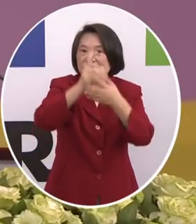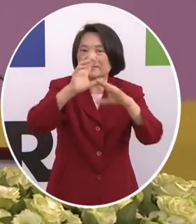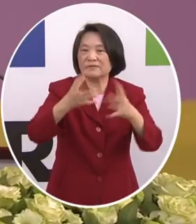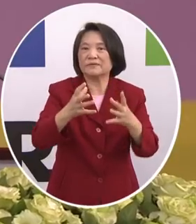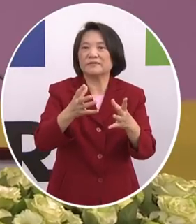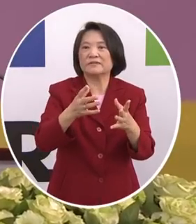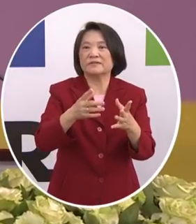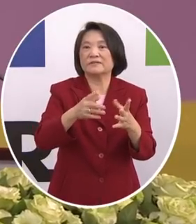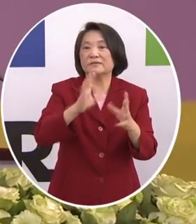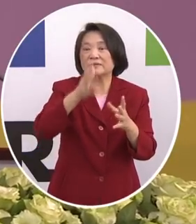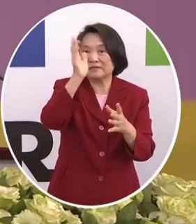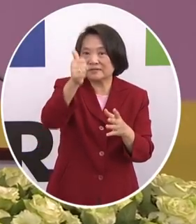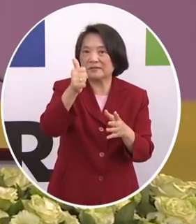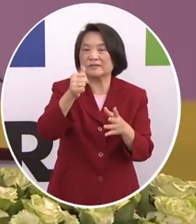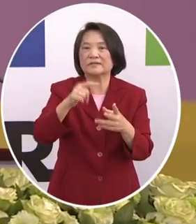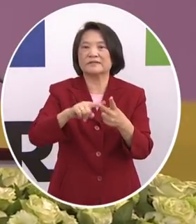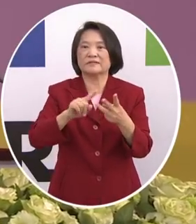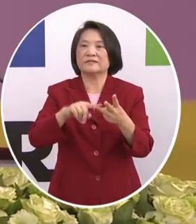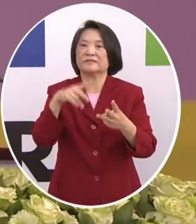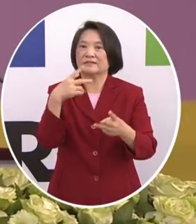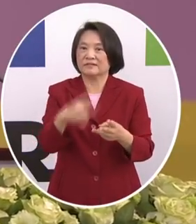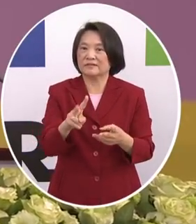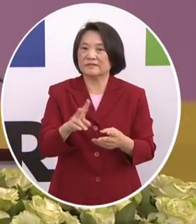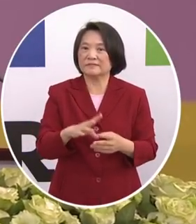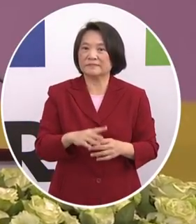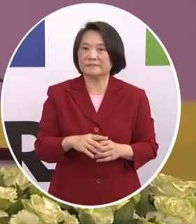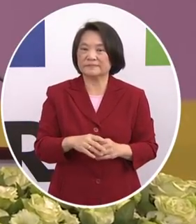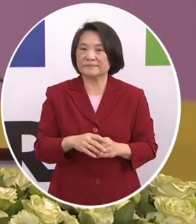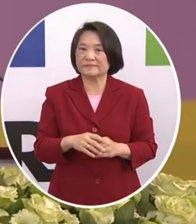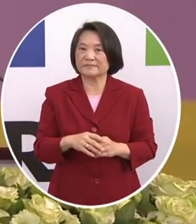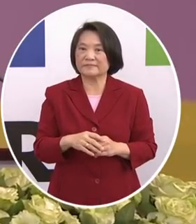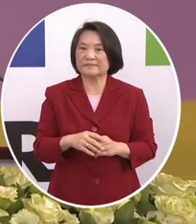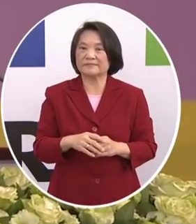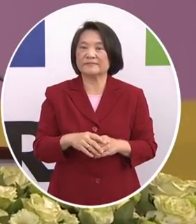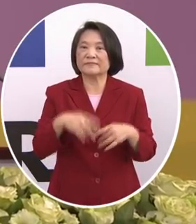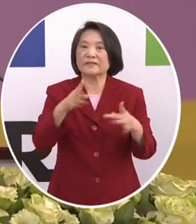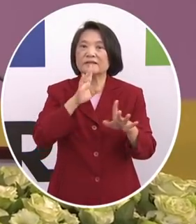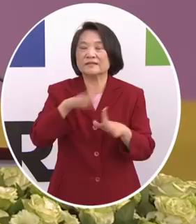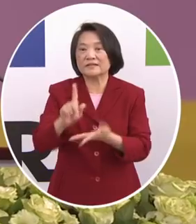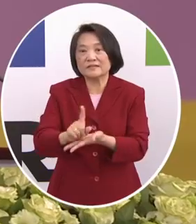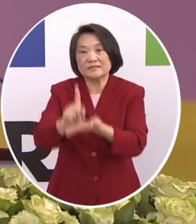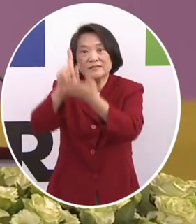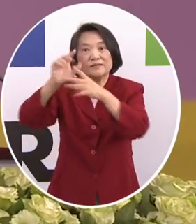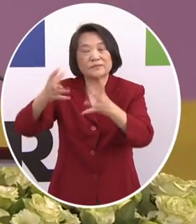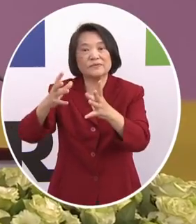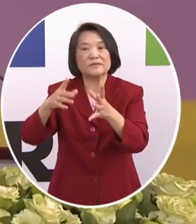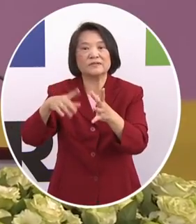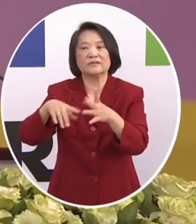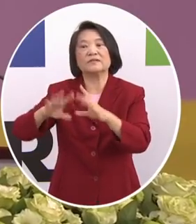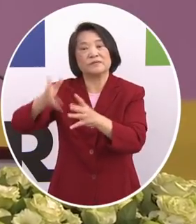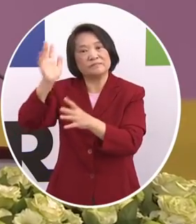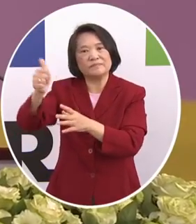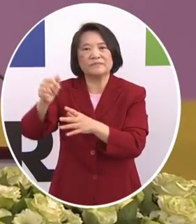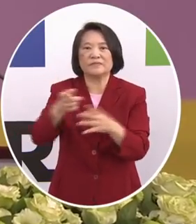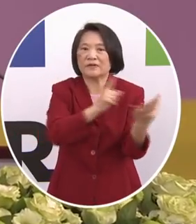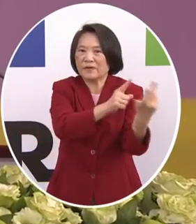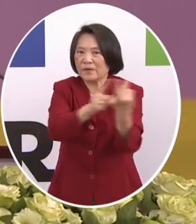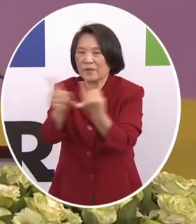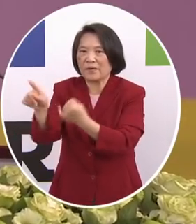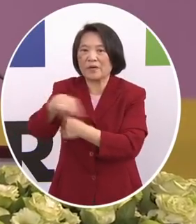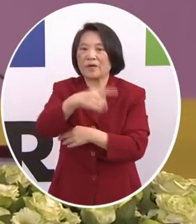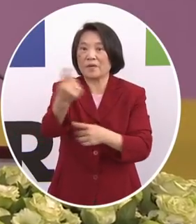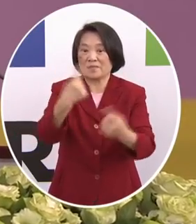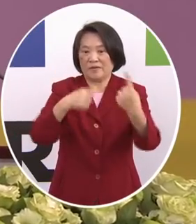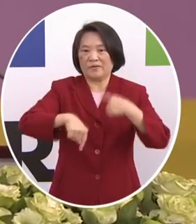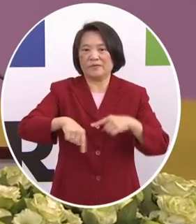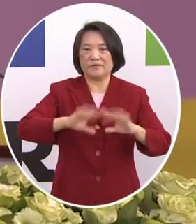福及尼维斯的席顿总督阁下，以及圣露西亚的查斯纳总理阁下，也出席